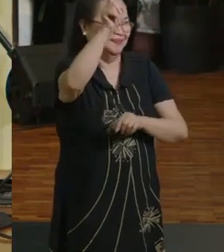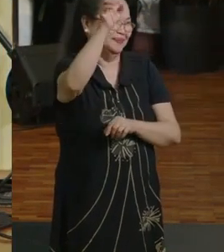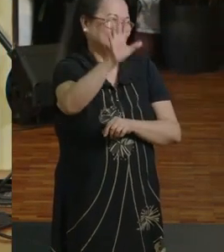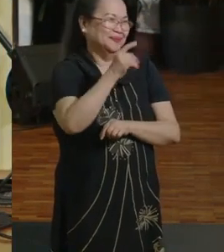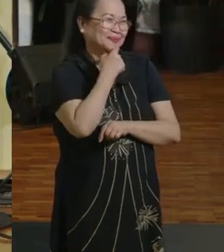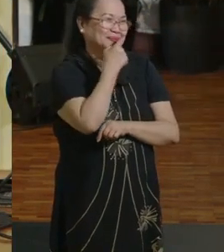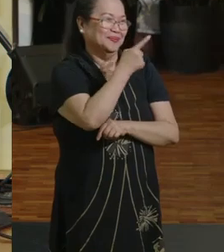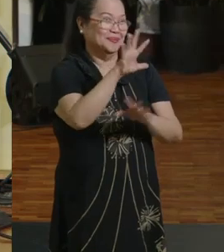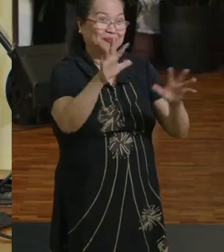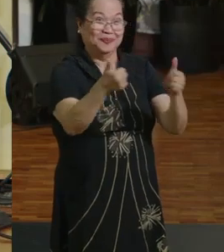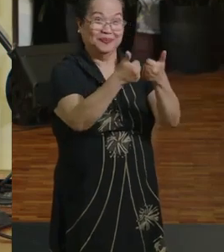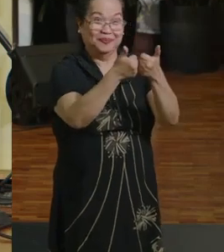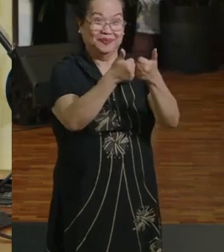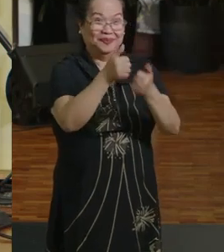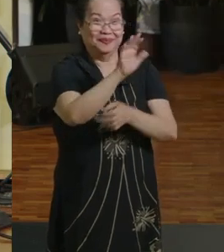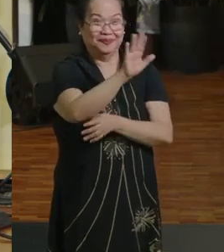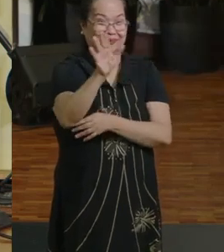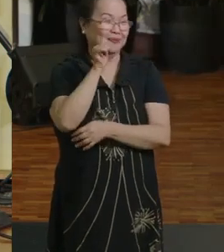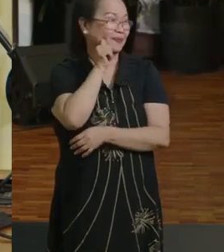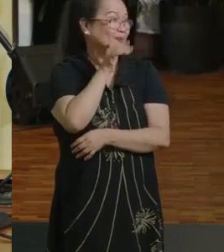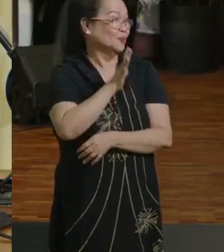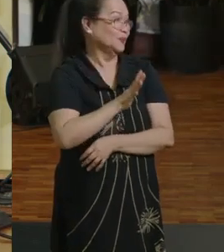ang hamon ko sa inyo, mga babae,